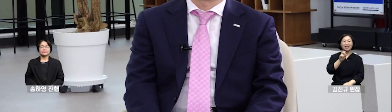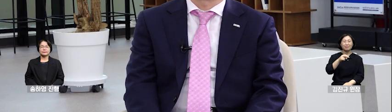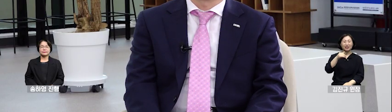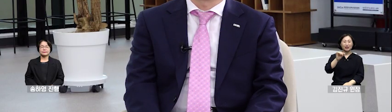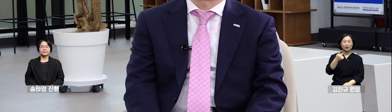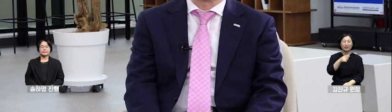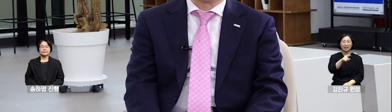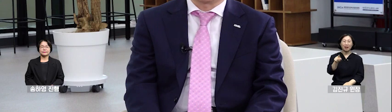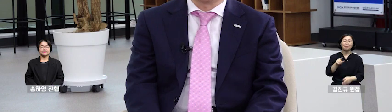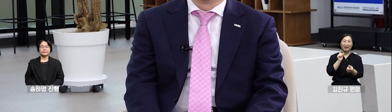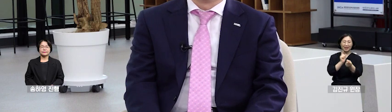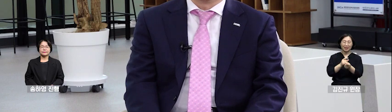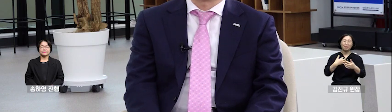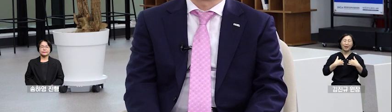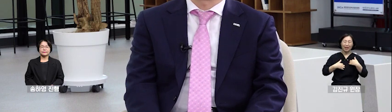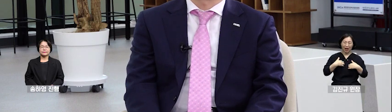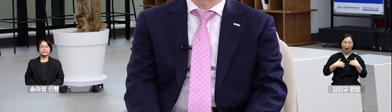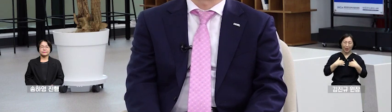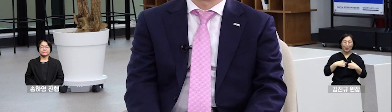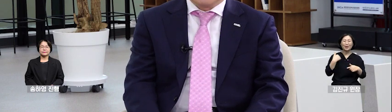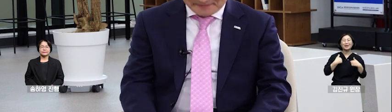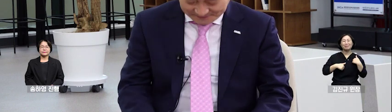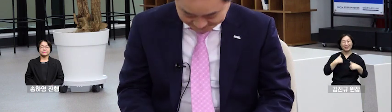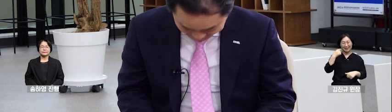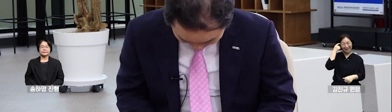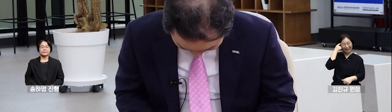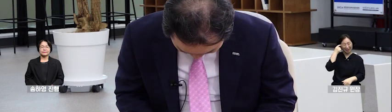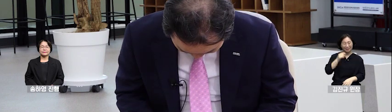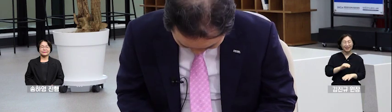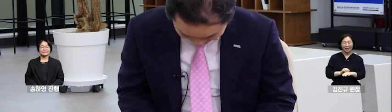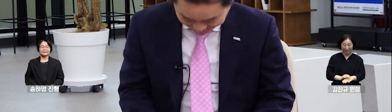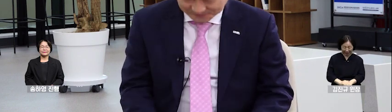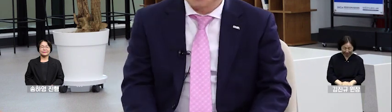너무 반갑고 모질게 생각합니다